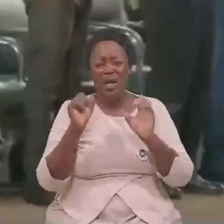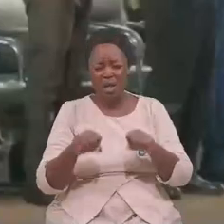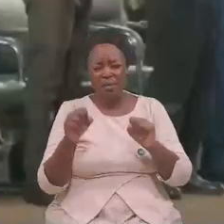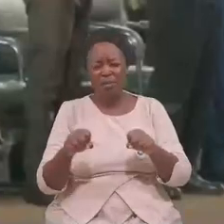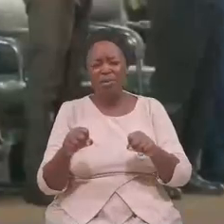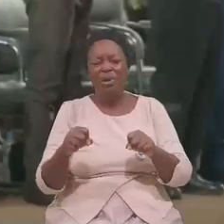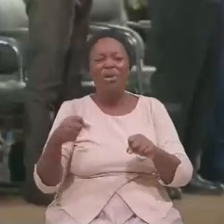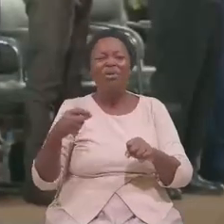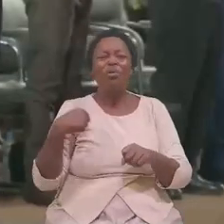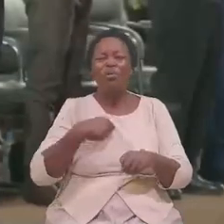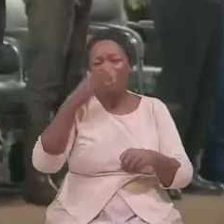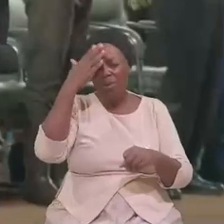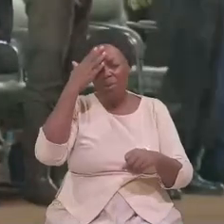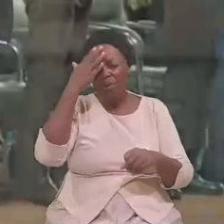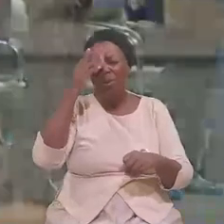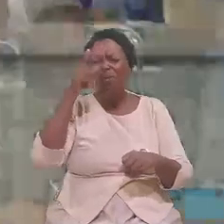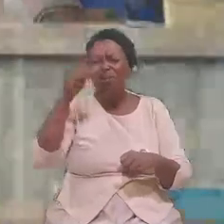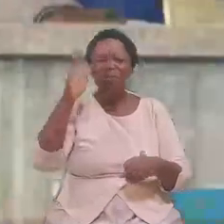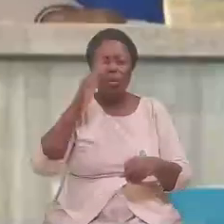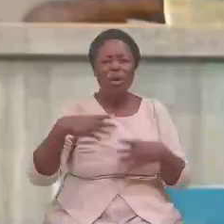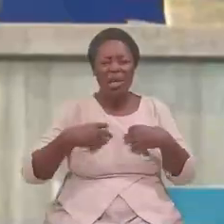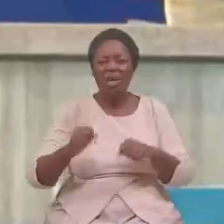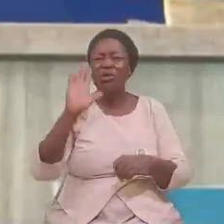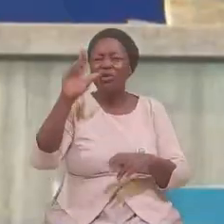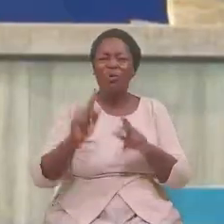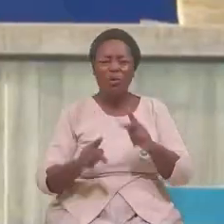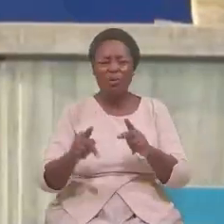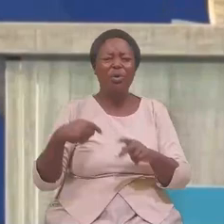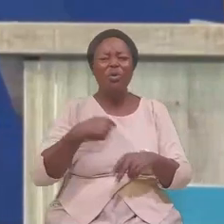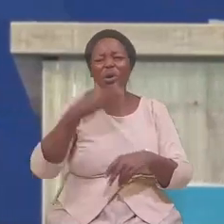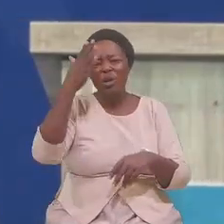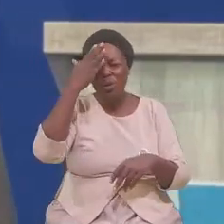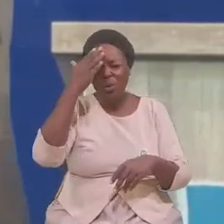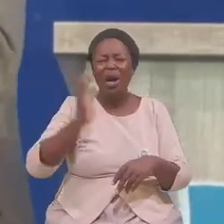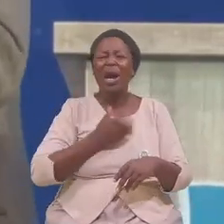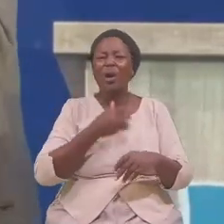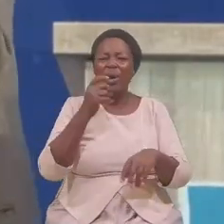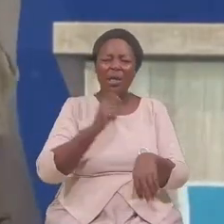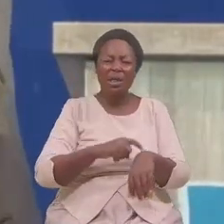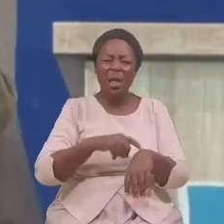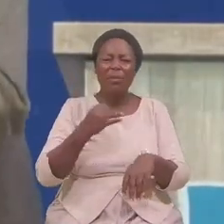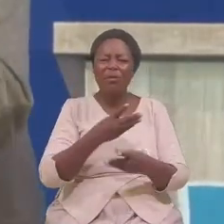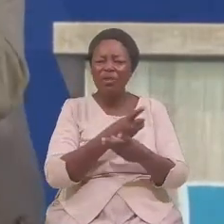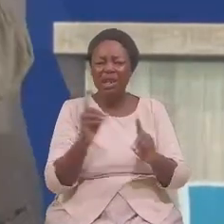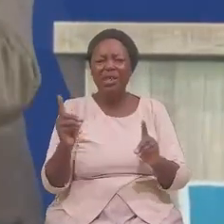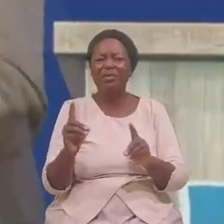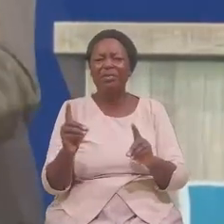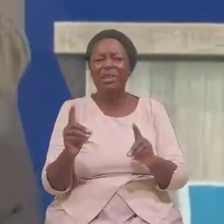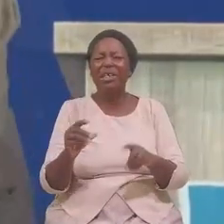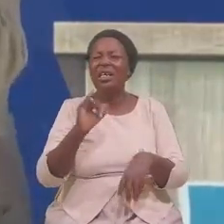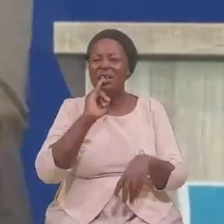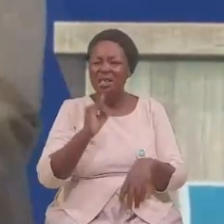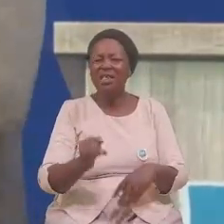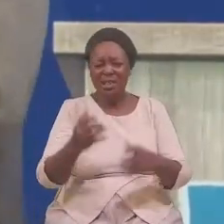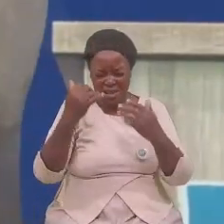savons que tu vas guérir ton peuple. Nous savons que notre moment de délivrance est